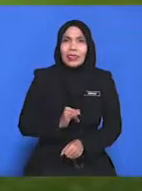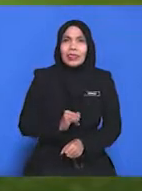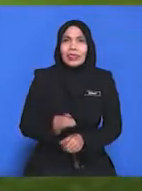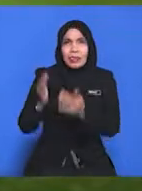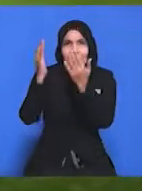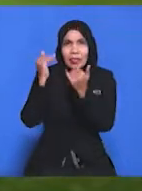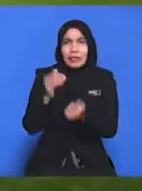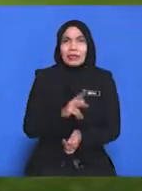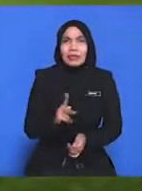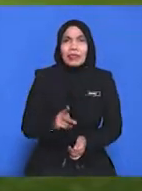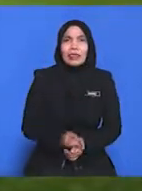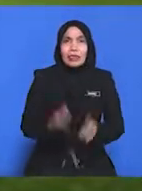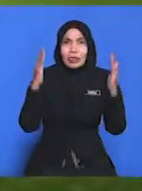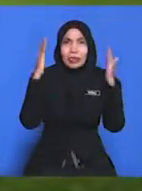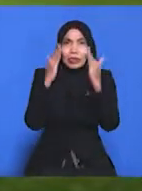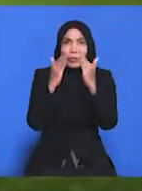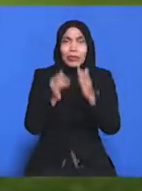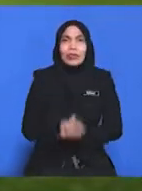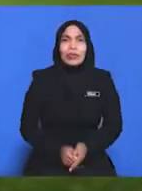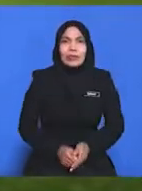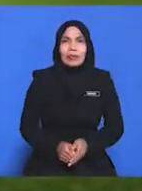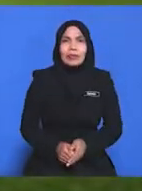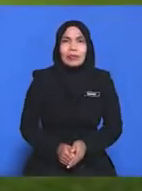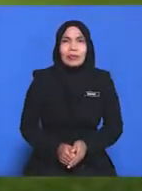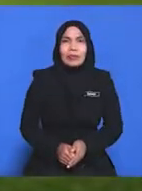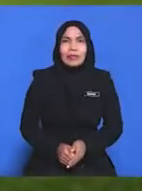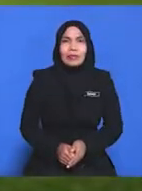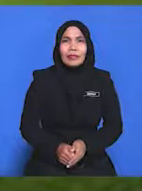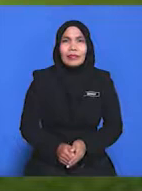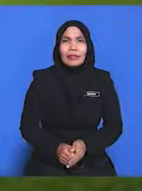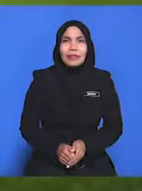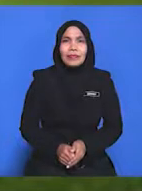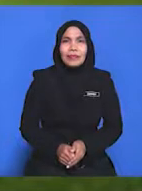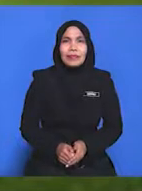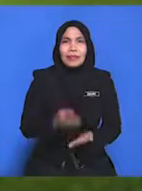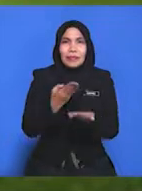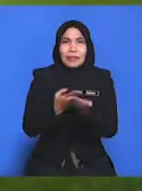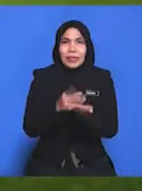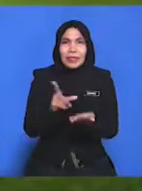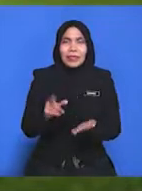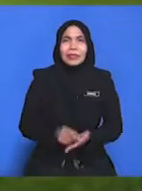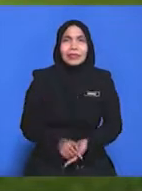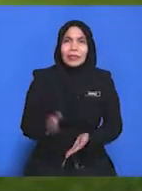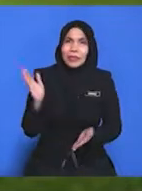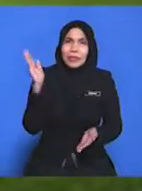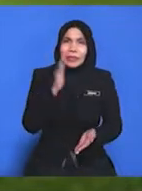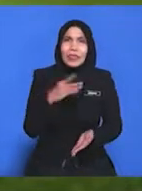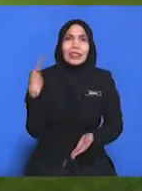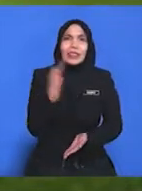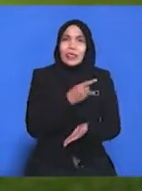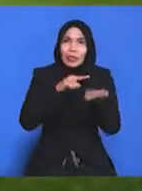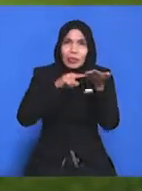tak bukan tumpuan dan juga penghayatan. Baiklah, mari kita